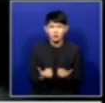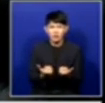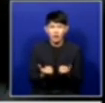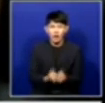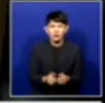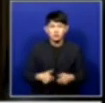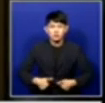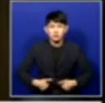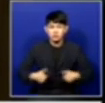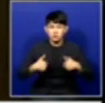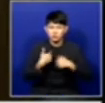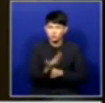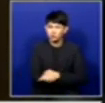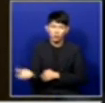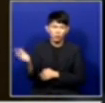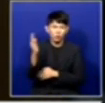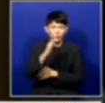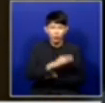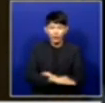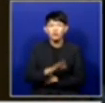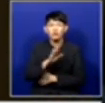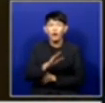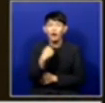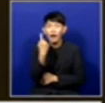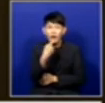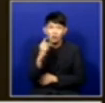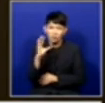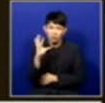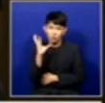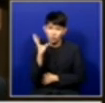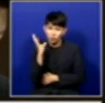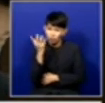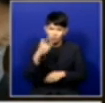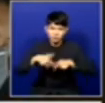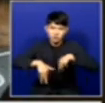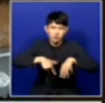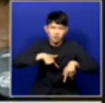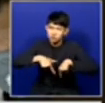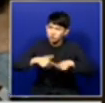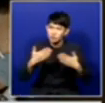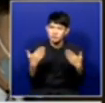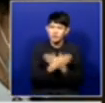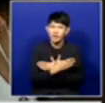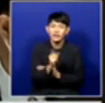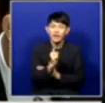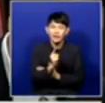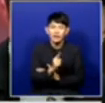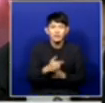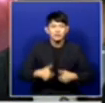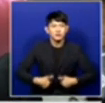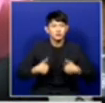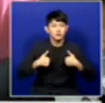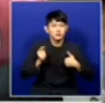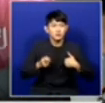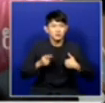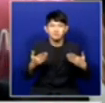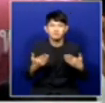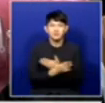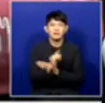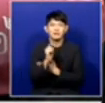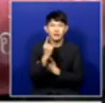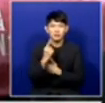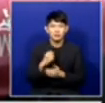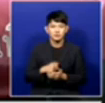ผู้คนทั่วโลกจะต้องเปลี่ยนไปอย่างที่เราเรียกว่าNew Normal นั้นจะต้องเกิดขึ้นผลกระท